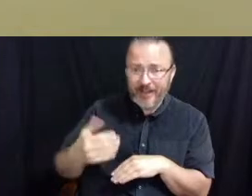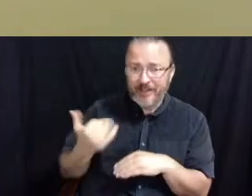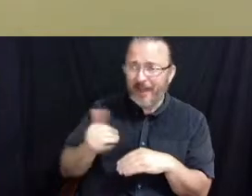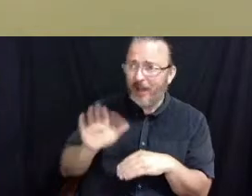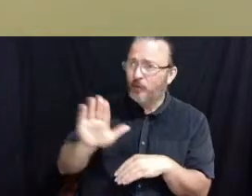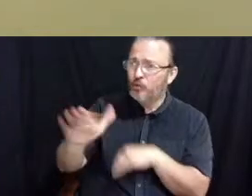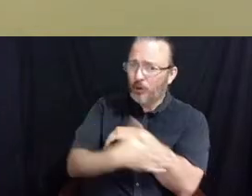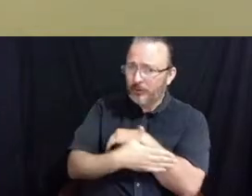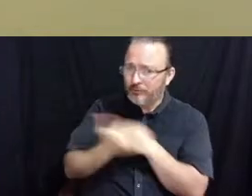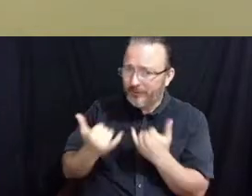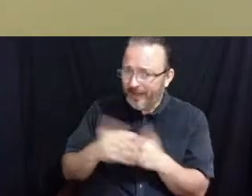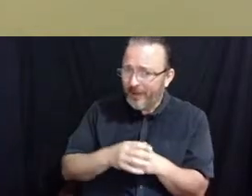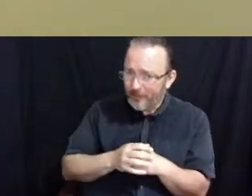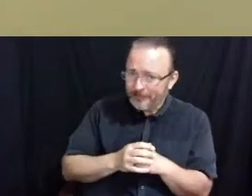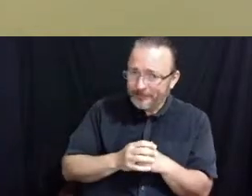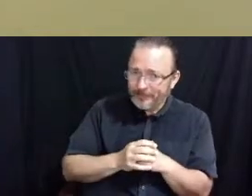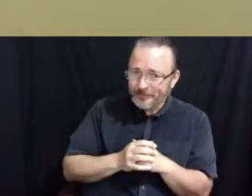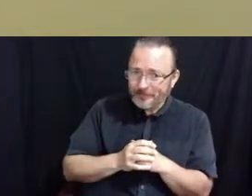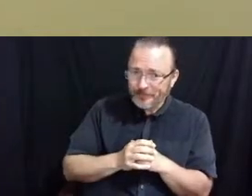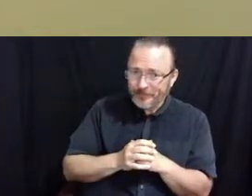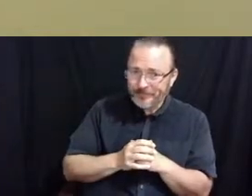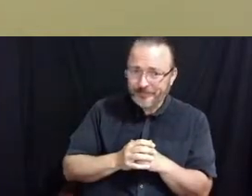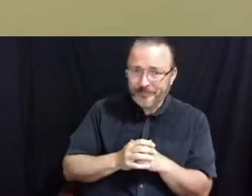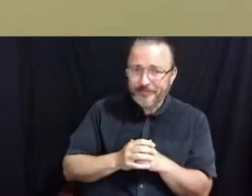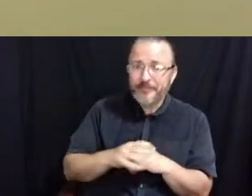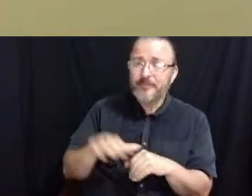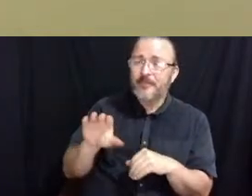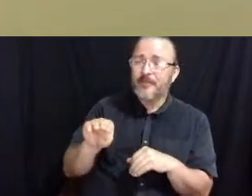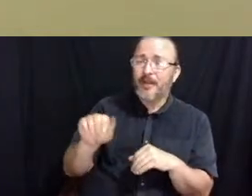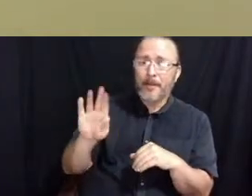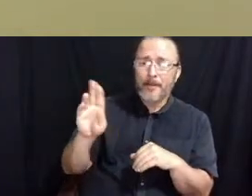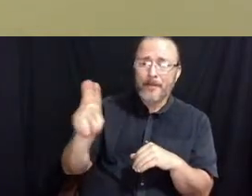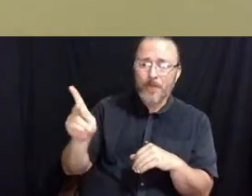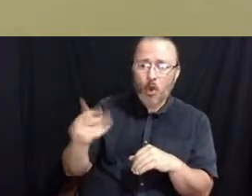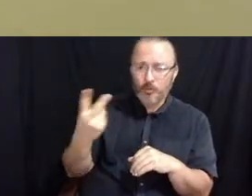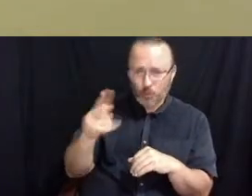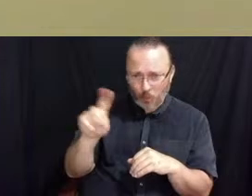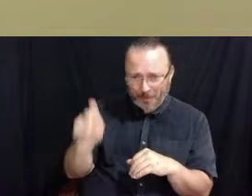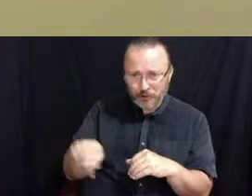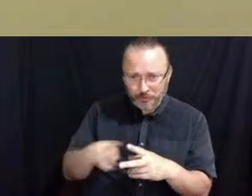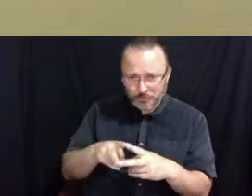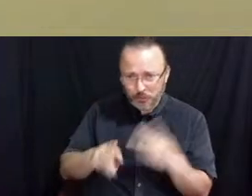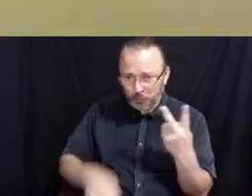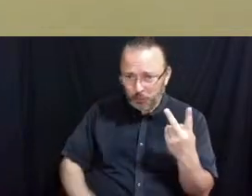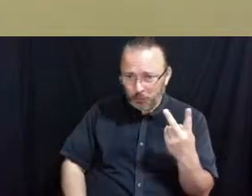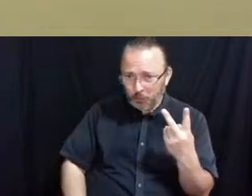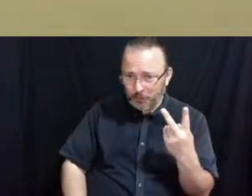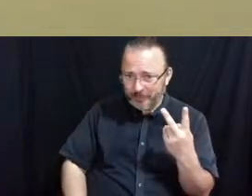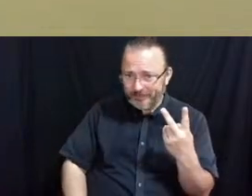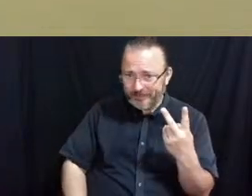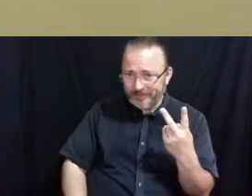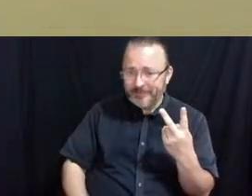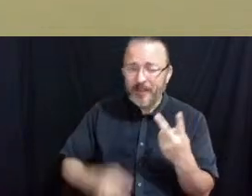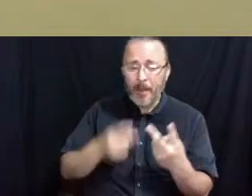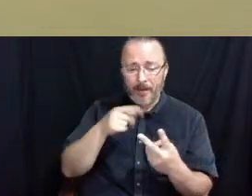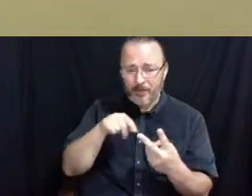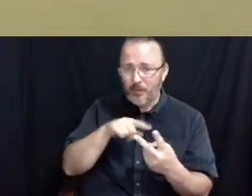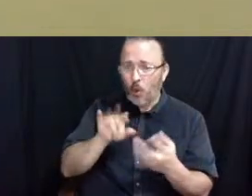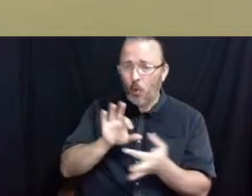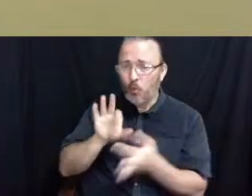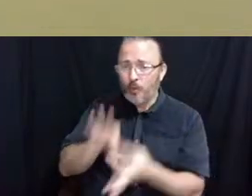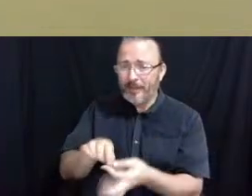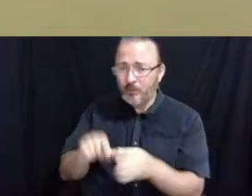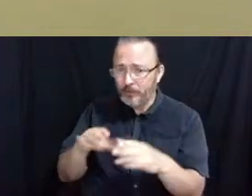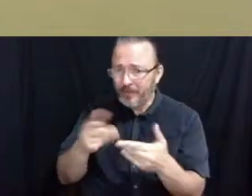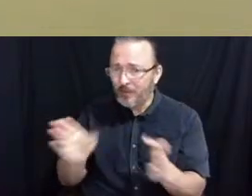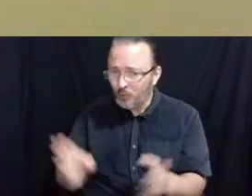en Nouvelle-Zélande à ce stade, mais vous vous portez bien, Marc. Alors, j'ai deux questions pour vous,